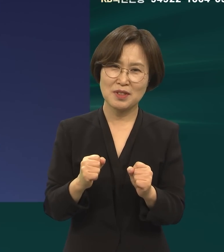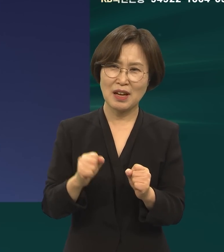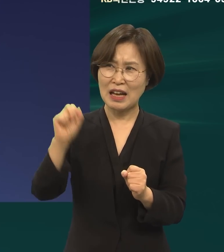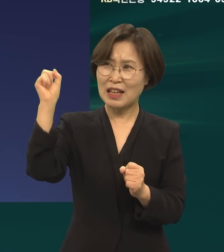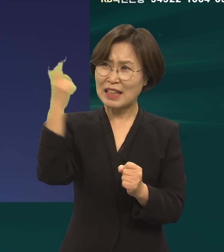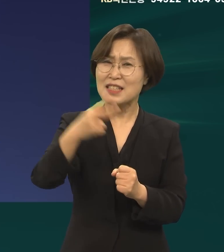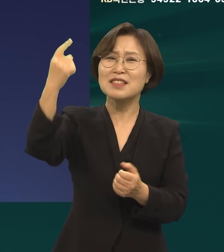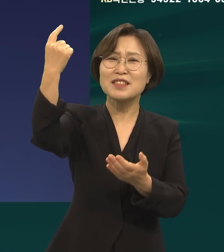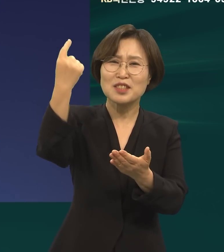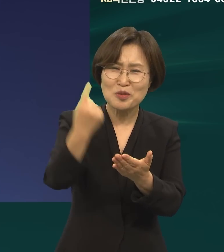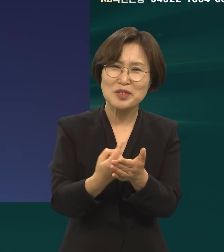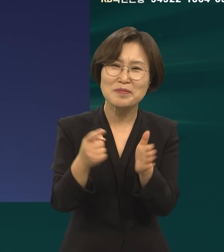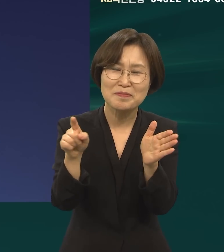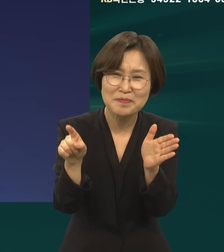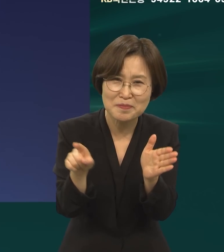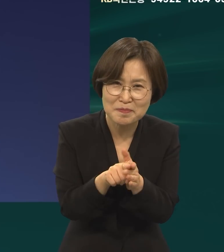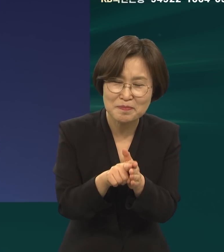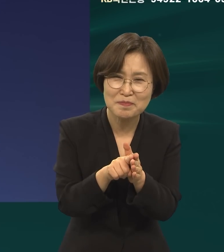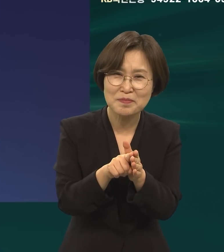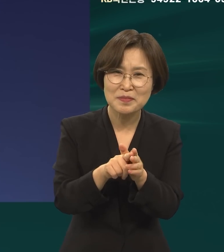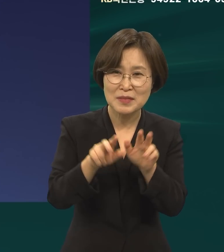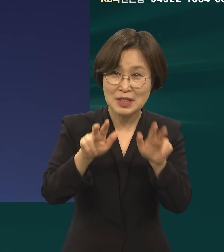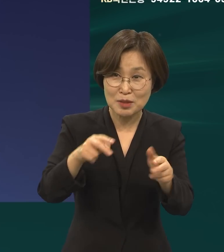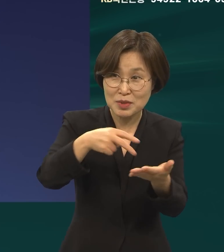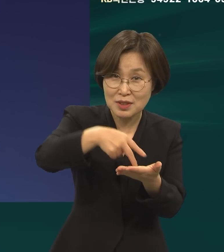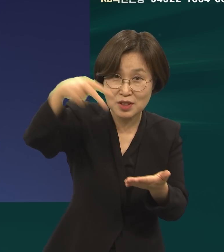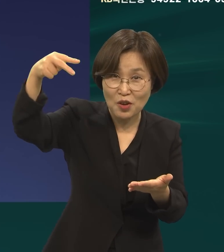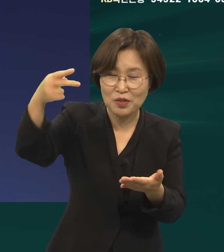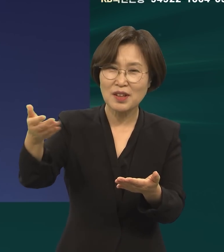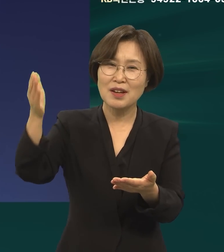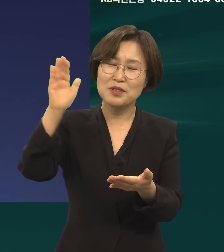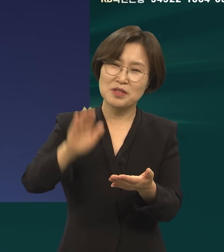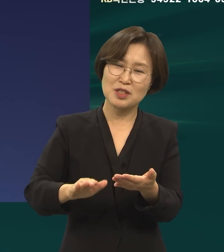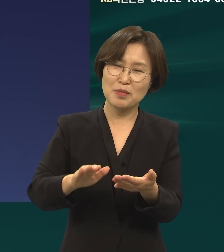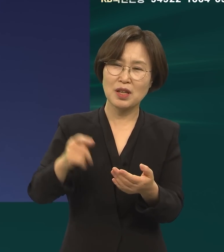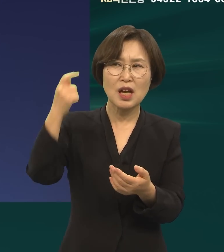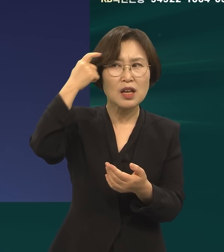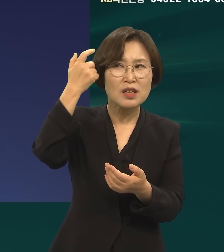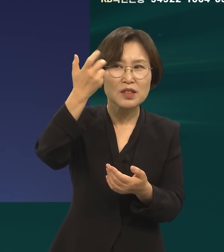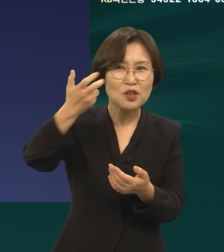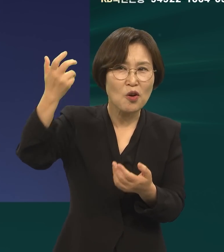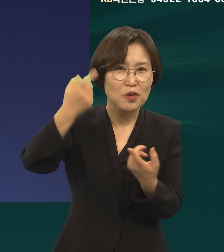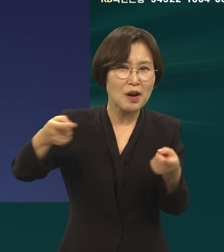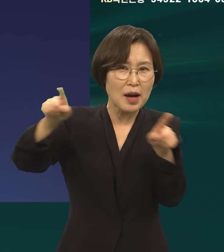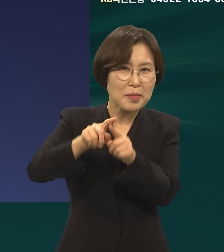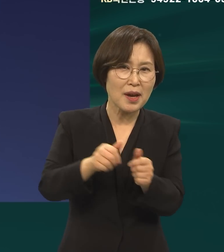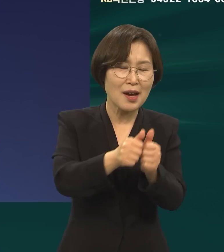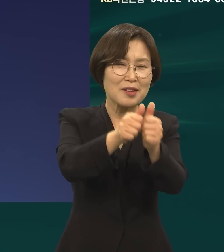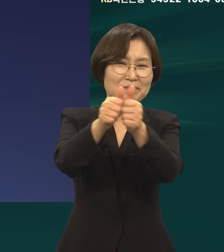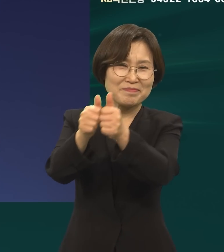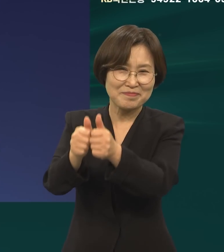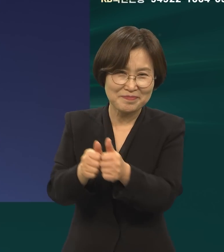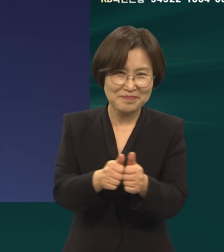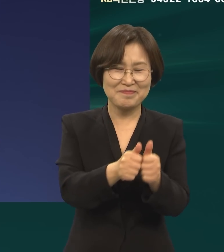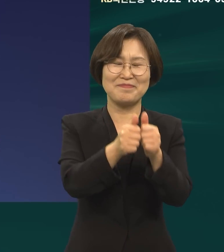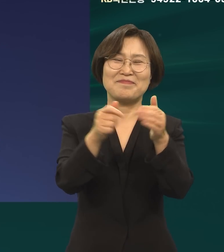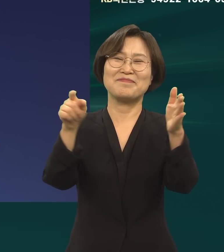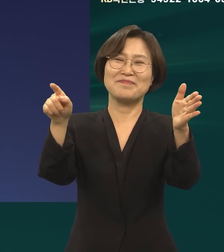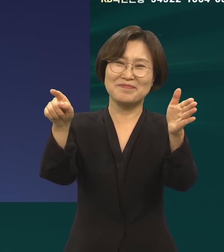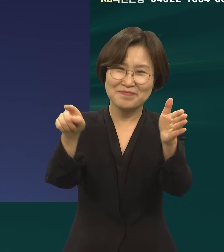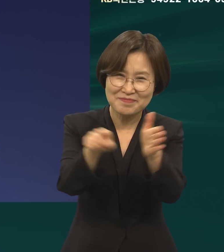오실 것입니다. 그분은 떠나셨지만 우리는 그분이 영적으로 우리와 동행하고 임재하고 우리 안에 계심을